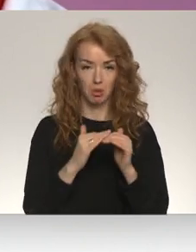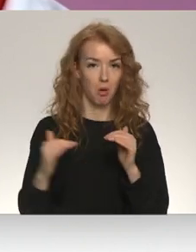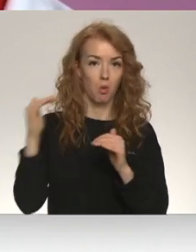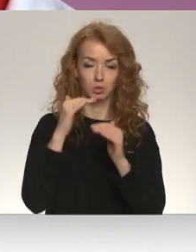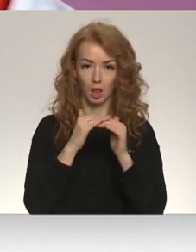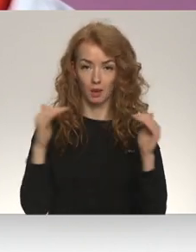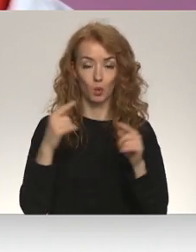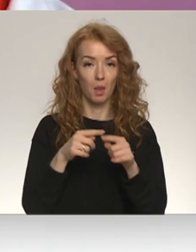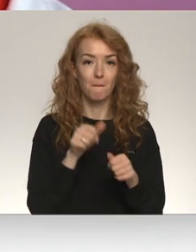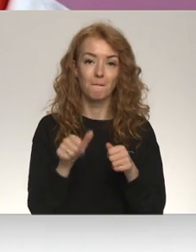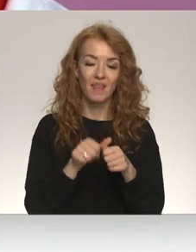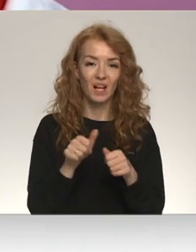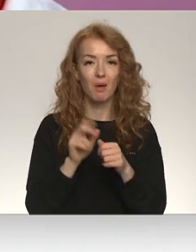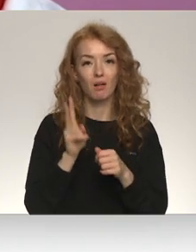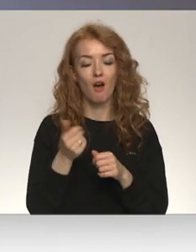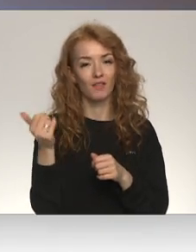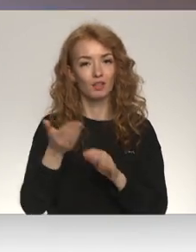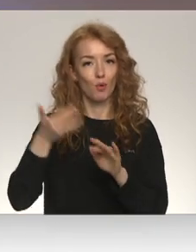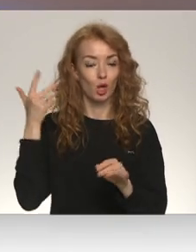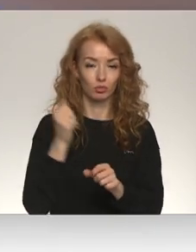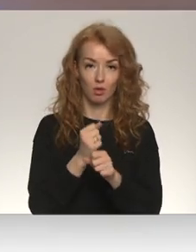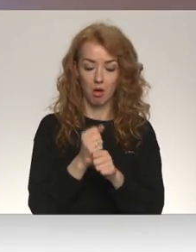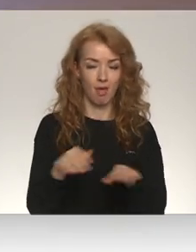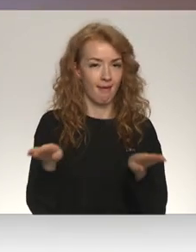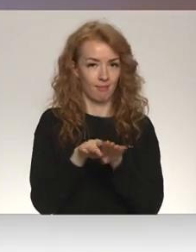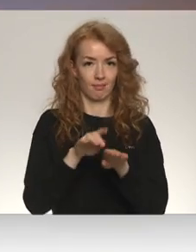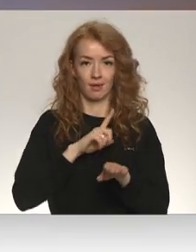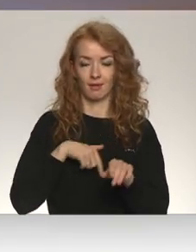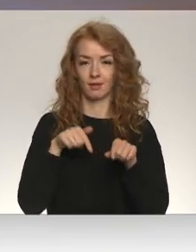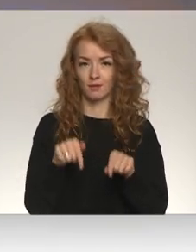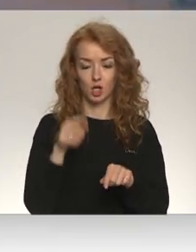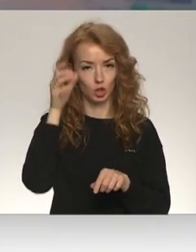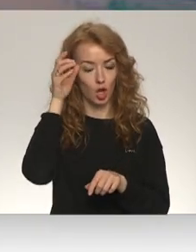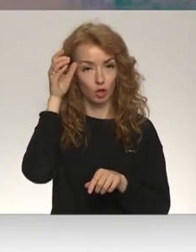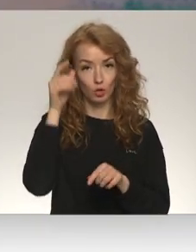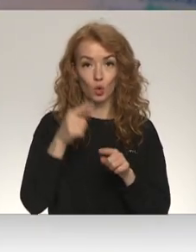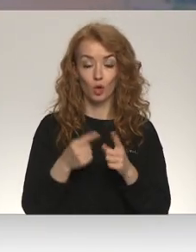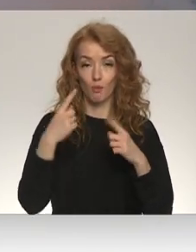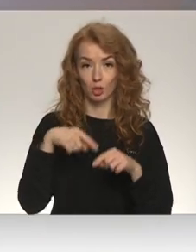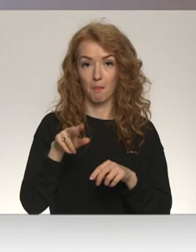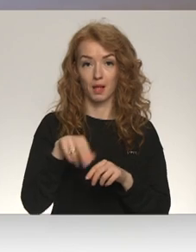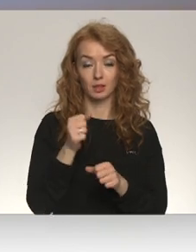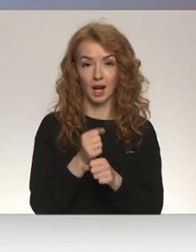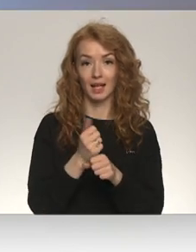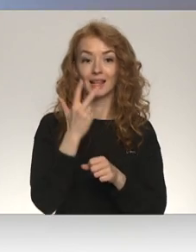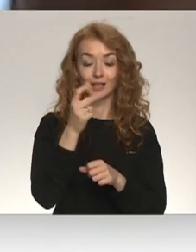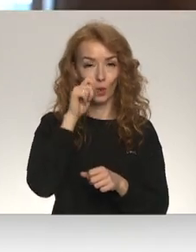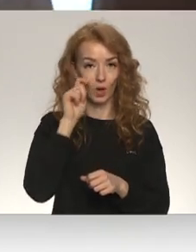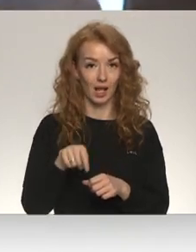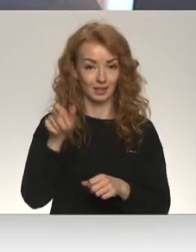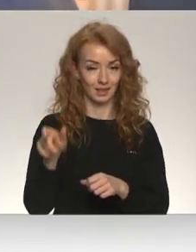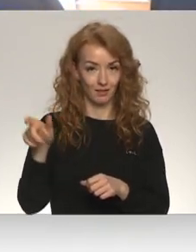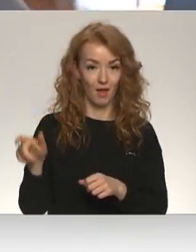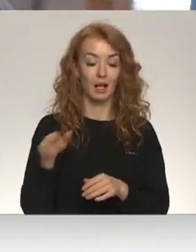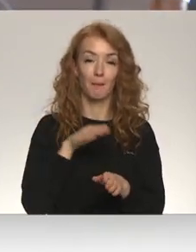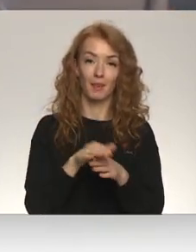un medikamenti, kādiem viņi strādāja, tieši tādu pašu kā mūsējie. Šobrīd Ogres pansionātā strādā trīs Ukrainas iedzīvotāji, kuri